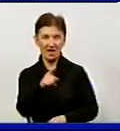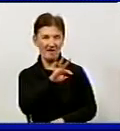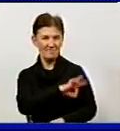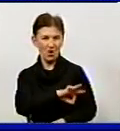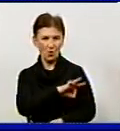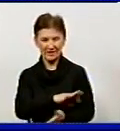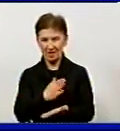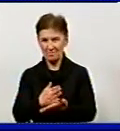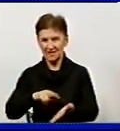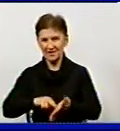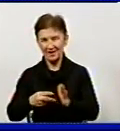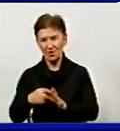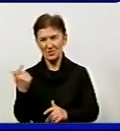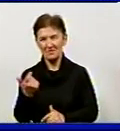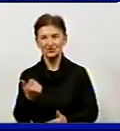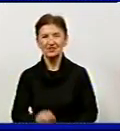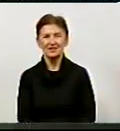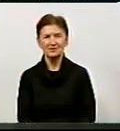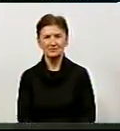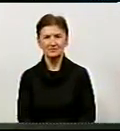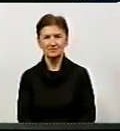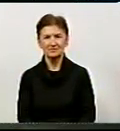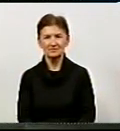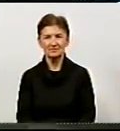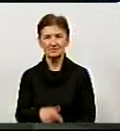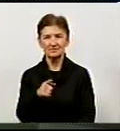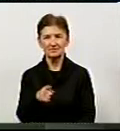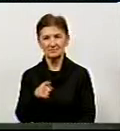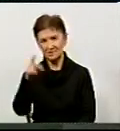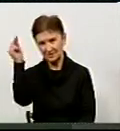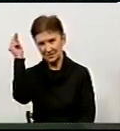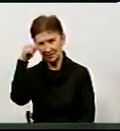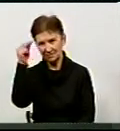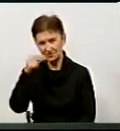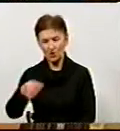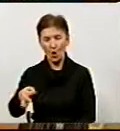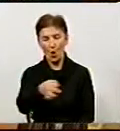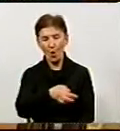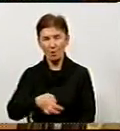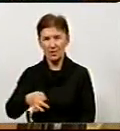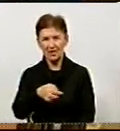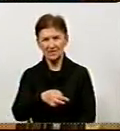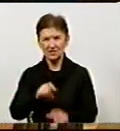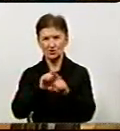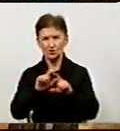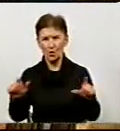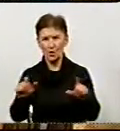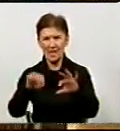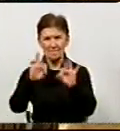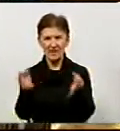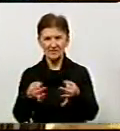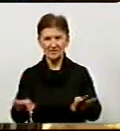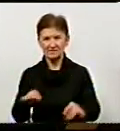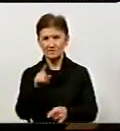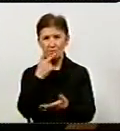винахід, розповість Олена Демчак. Іван Гуленко навчається в обласній гімназії-інтернат школі мистецтв.